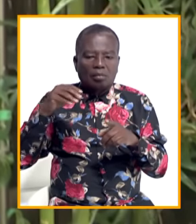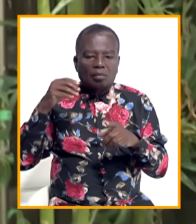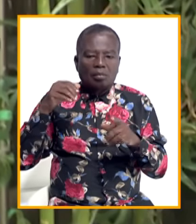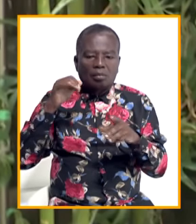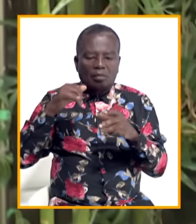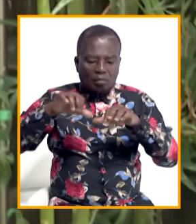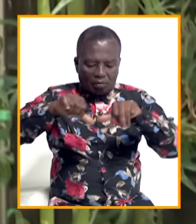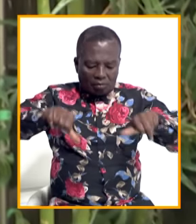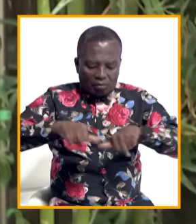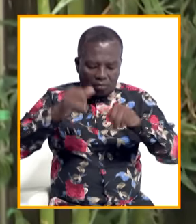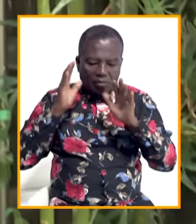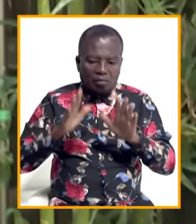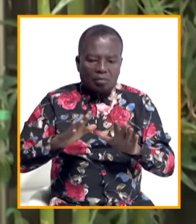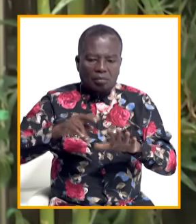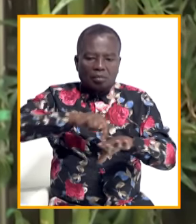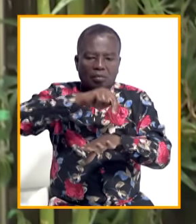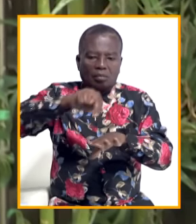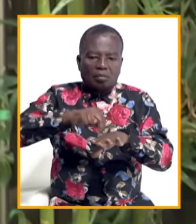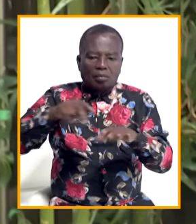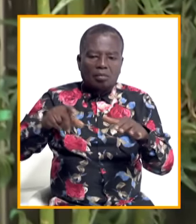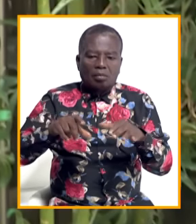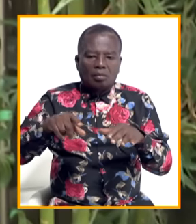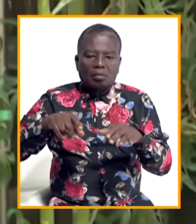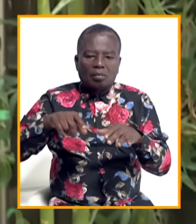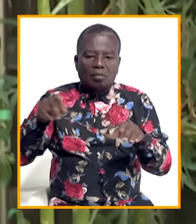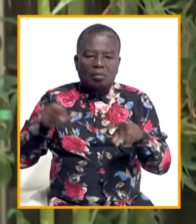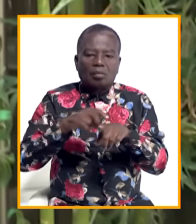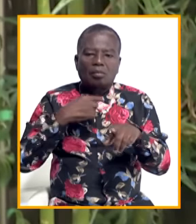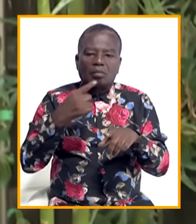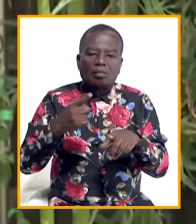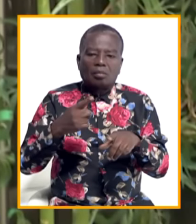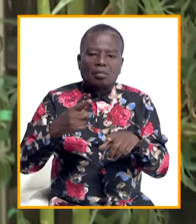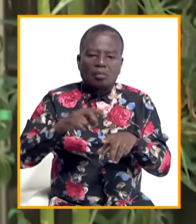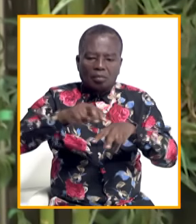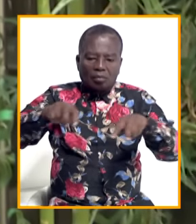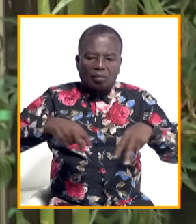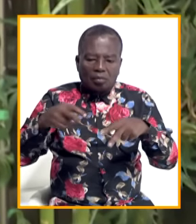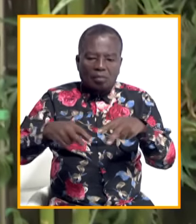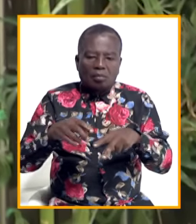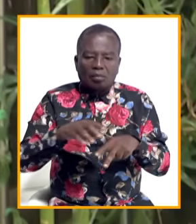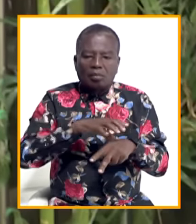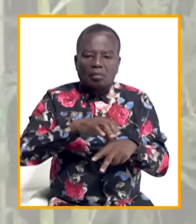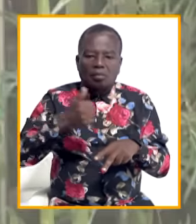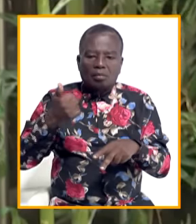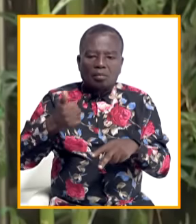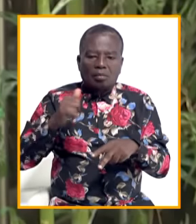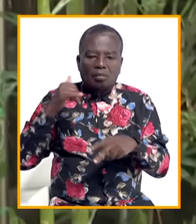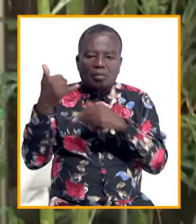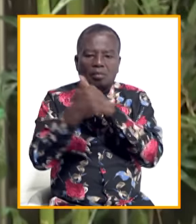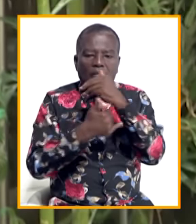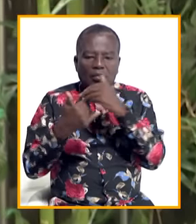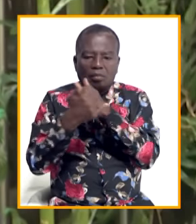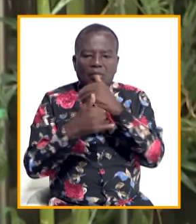les chercheurs nationaux, comme je disais le CNRA, et puis les chercheurs aussi des autres pays, de l'IETA, et puis d'autres